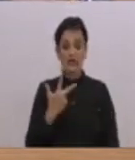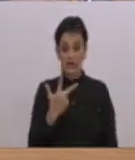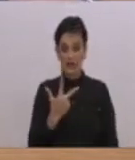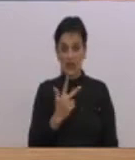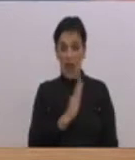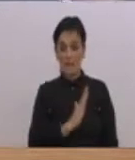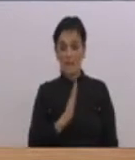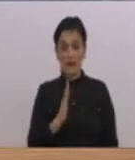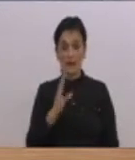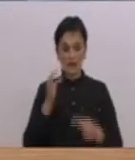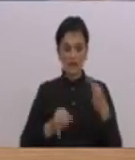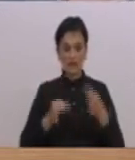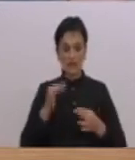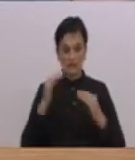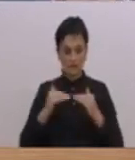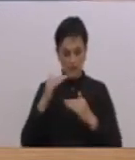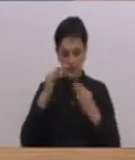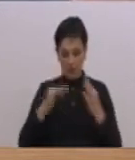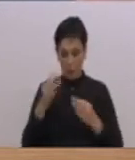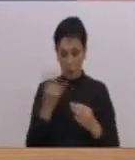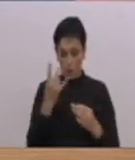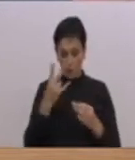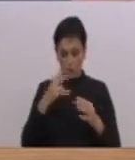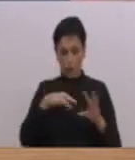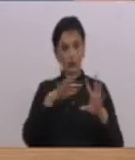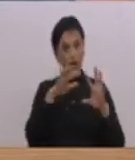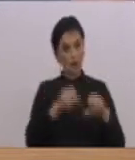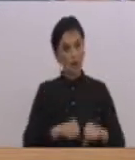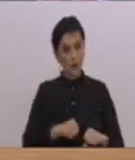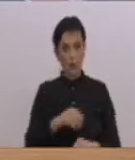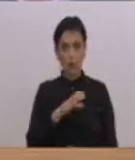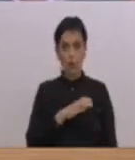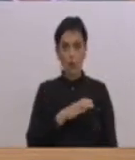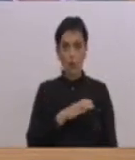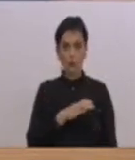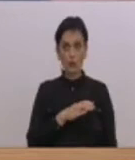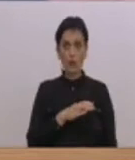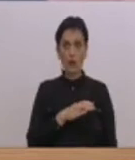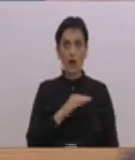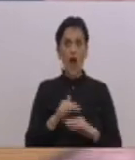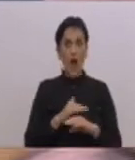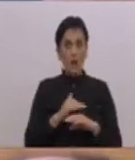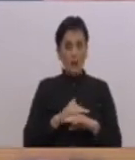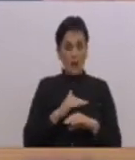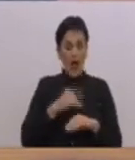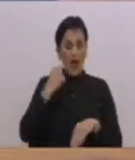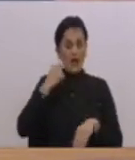საკონსტიტუციო სასამართლომ. უნდა იყოს პოტენციურად ჩამორთმევადი ქონება, უნდა